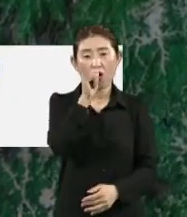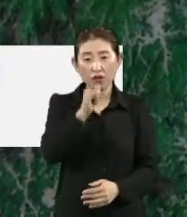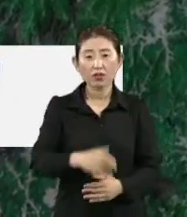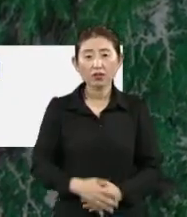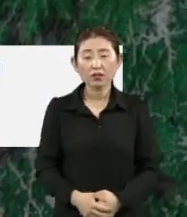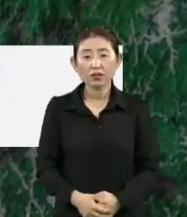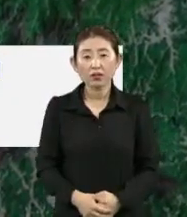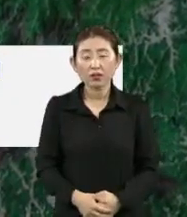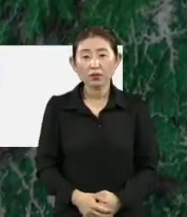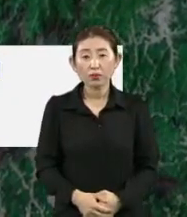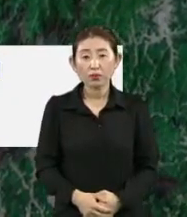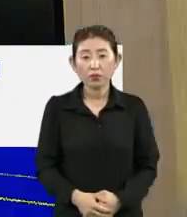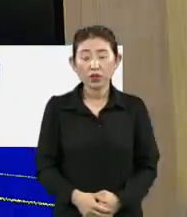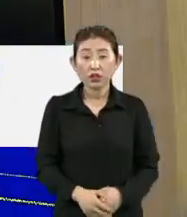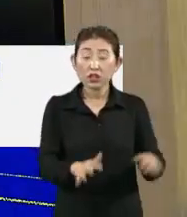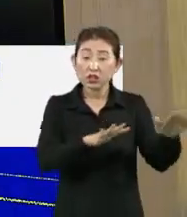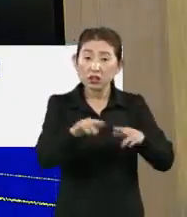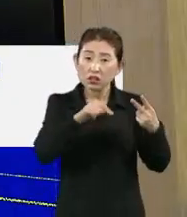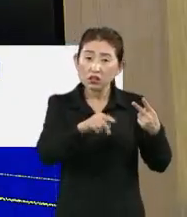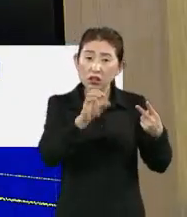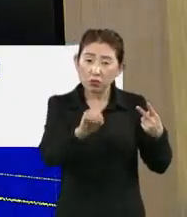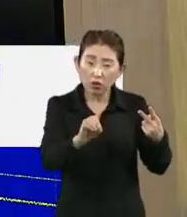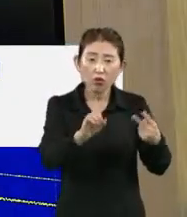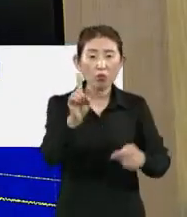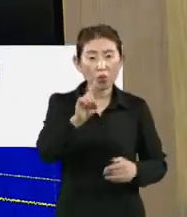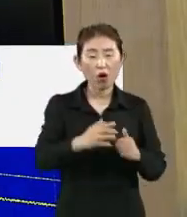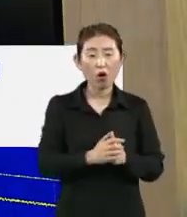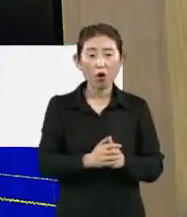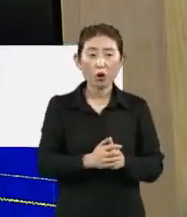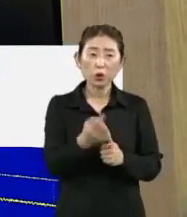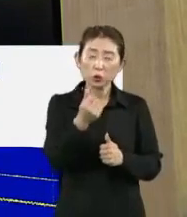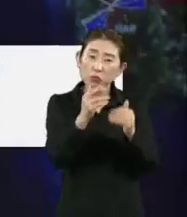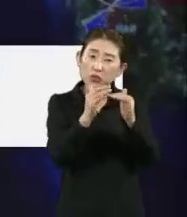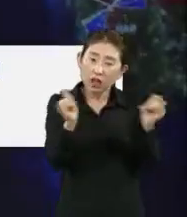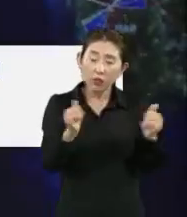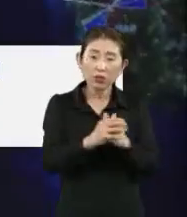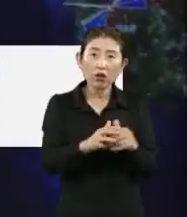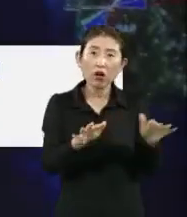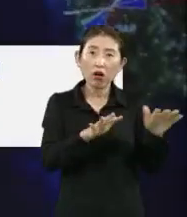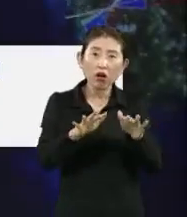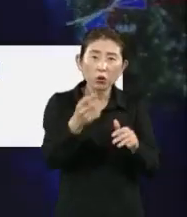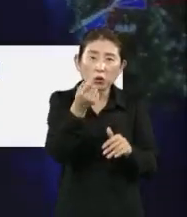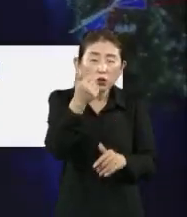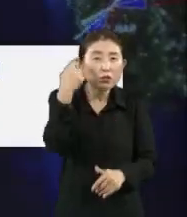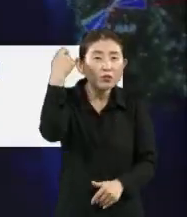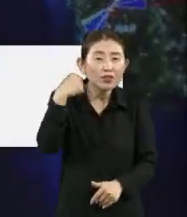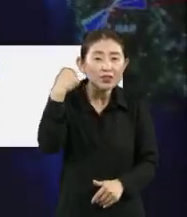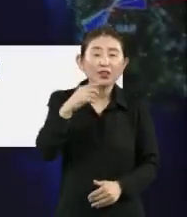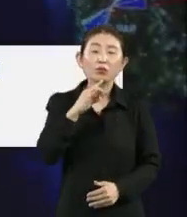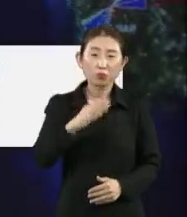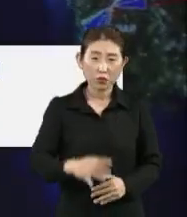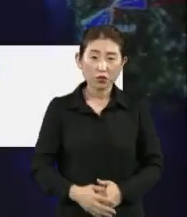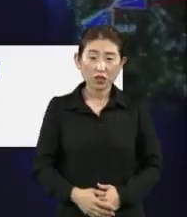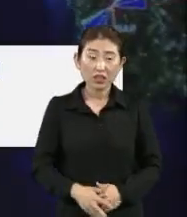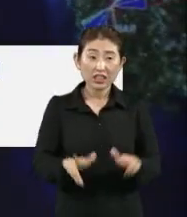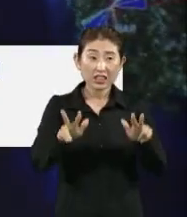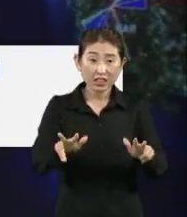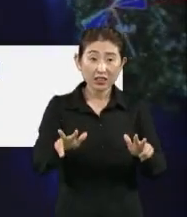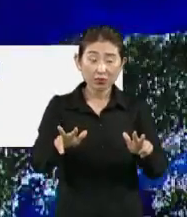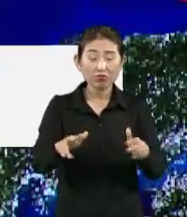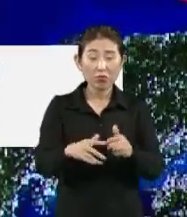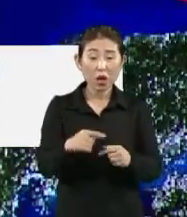규모의 지진이 발생했습니다. 2.0 규모의 지진은 소수의 사람들이 미세한 흔들림을 느낄 수 있을 정도로